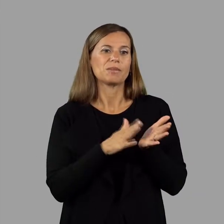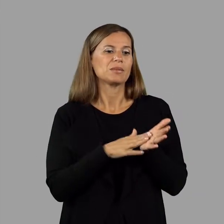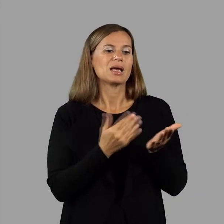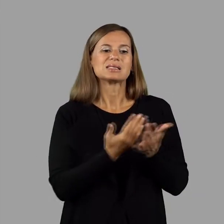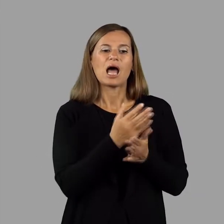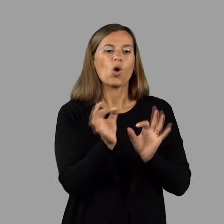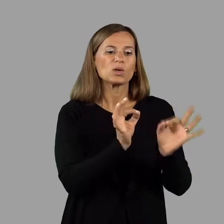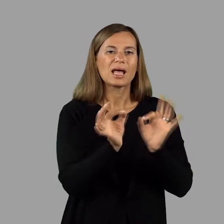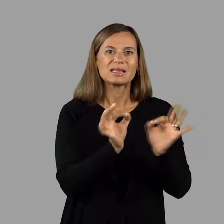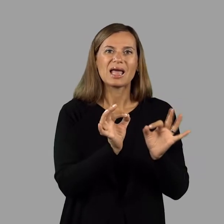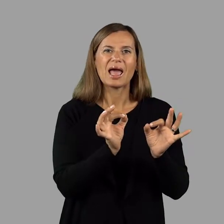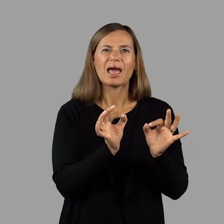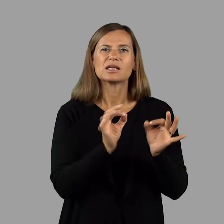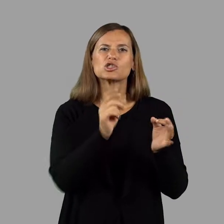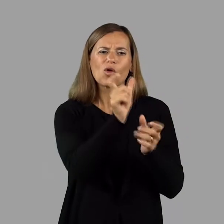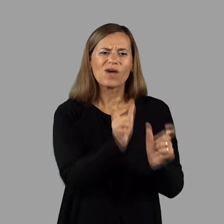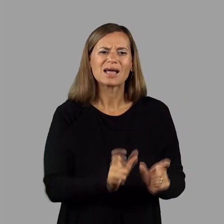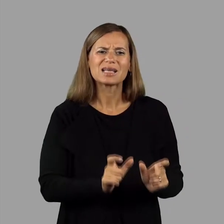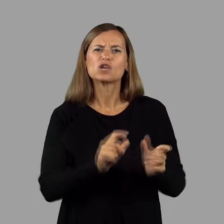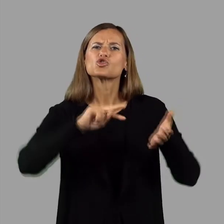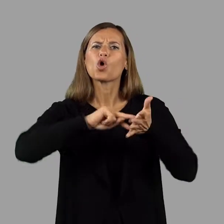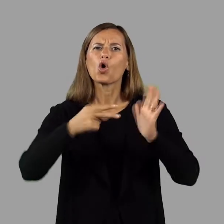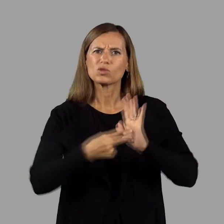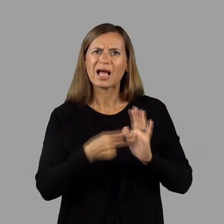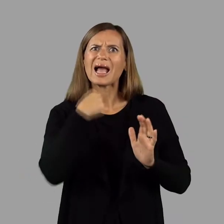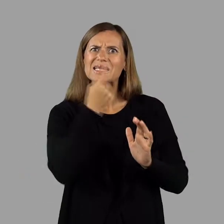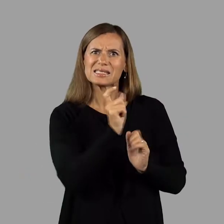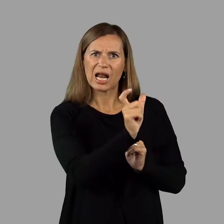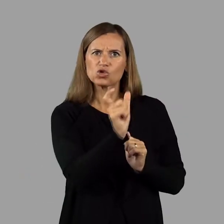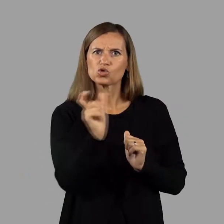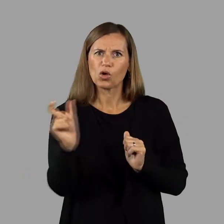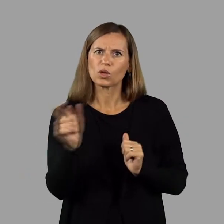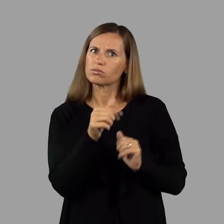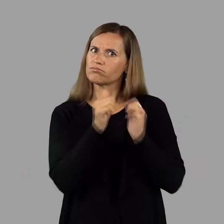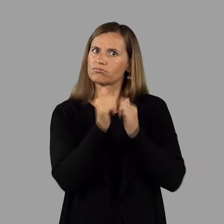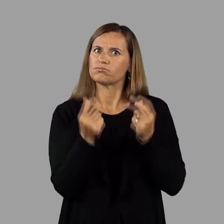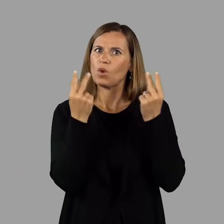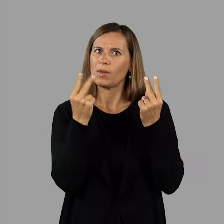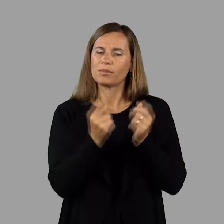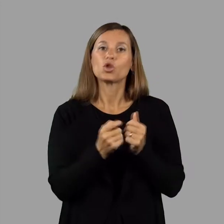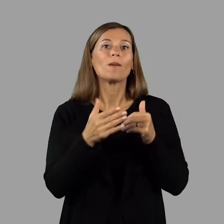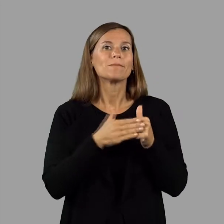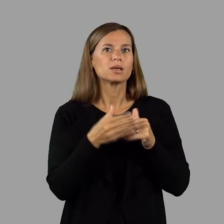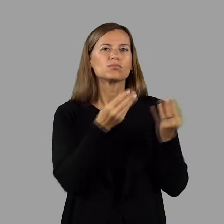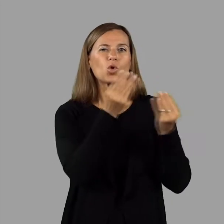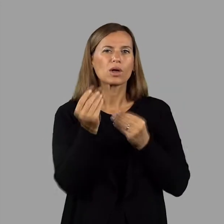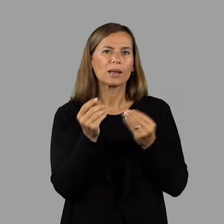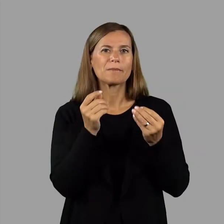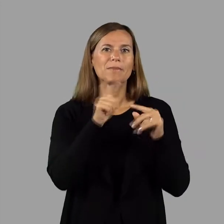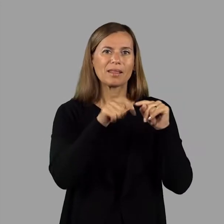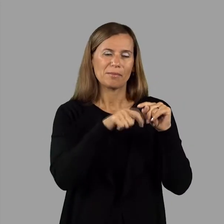Funkcionalnost za urejanje slovarja strokovnega izrazoslovja, kar je izjemno pomembno, saj pri mnogih predmetih